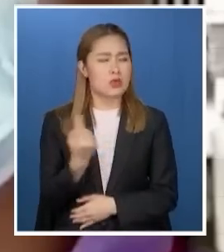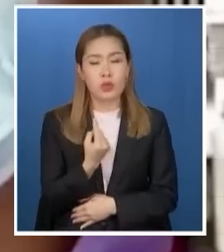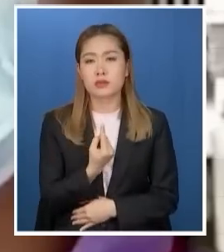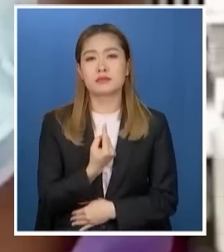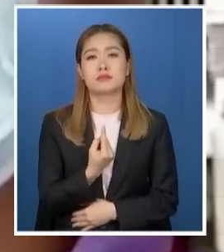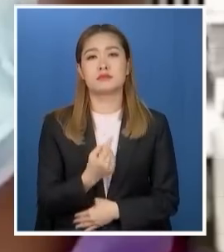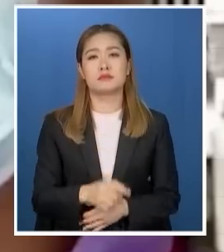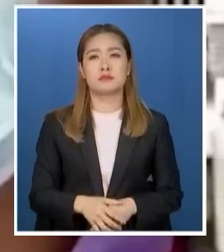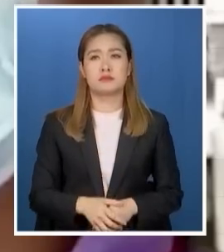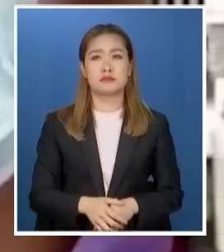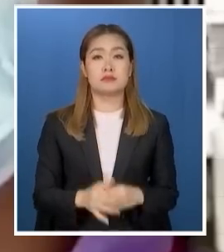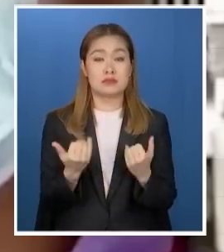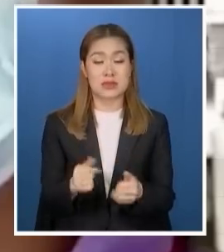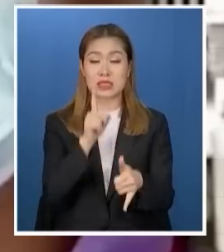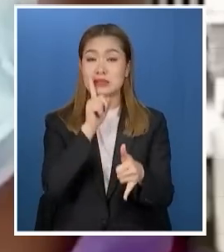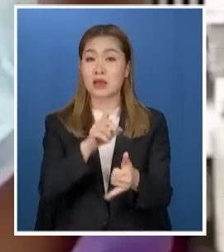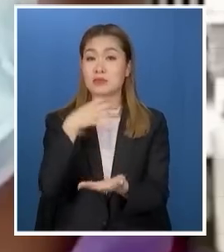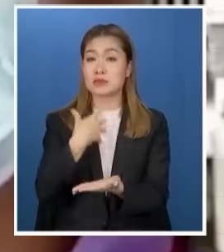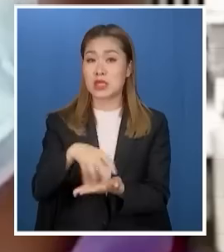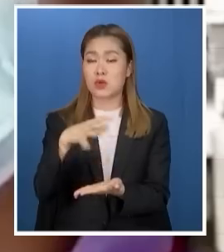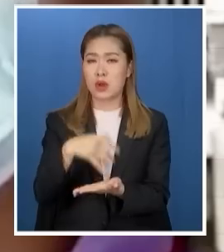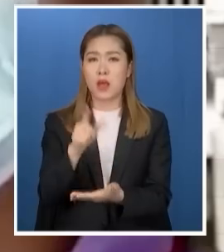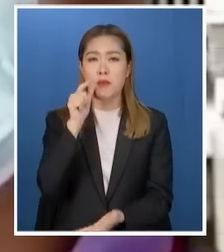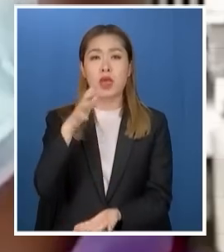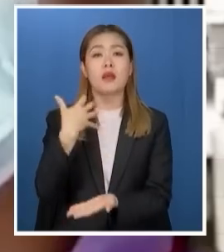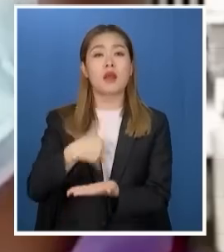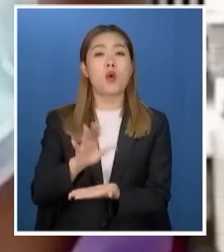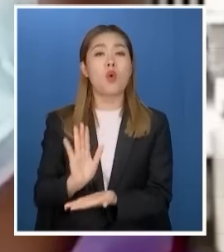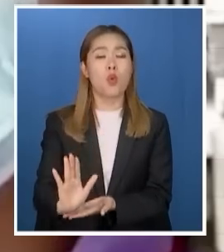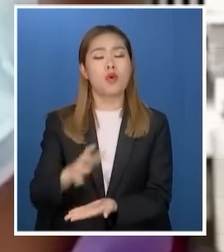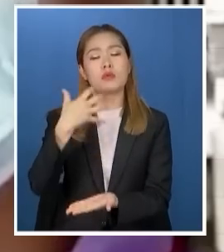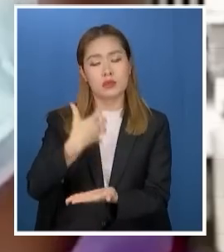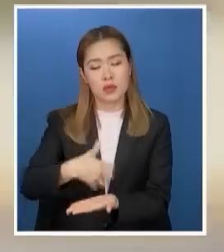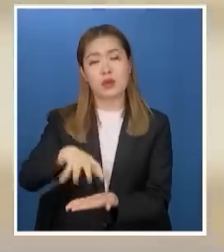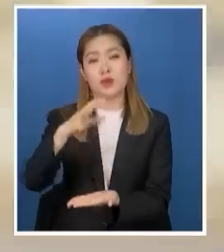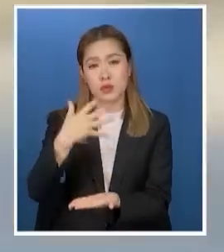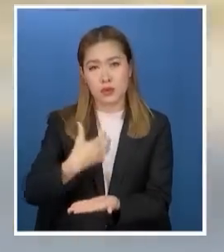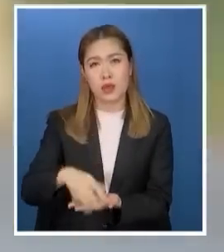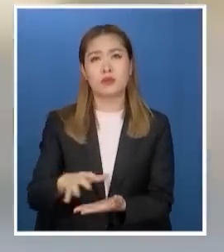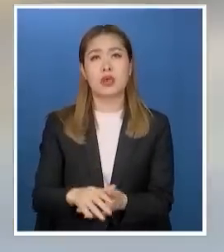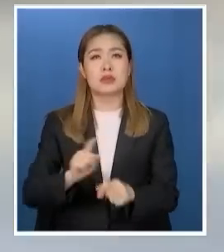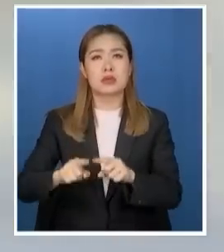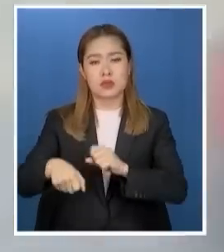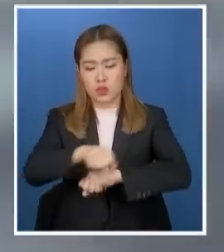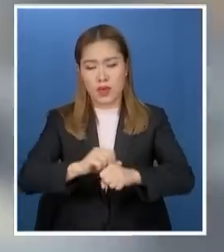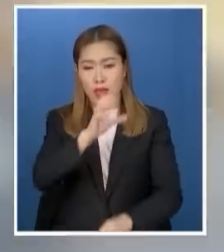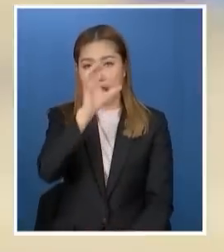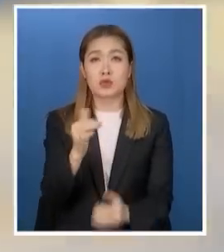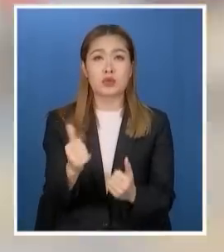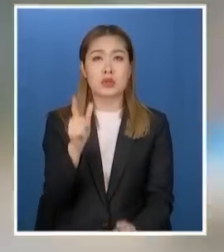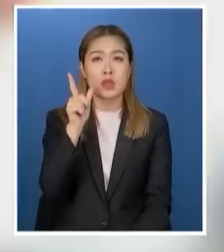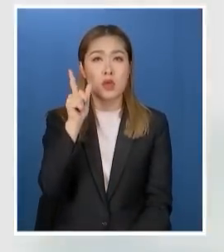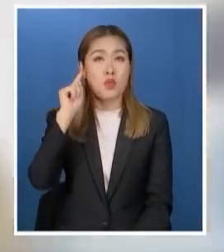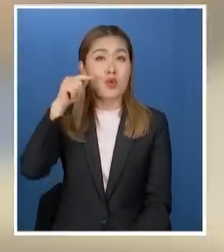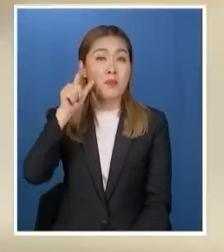จริงๆนี่คือบทสัมภาษณ ์ ของแม่เด็กนะฮะทั้งหมดทั้งมวลปฏิบัติการการค้นหาถึงแม้ว่าแม่จะ